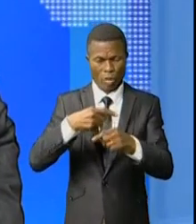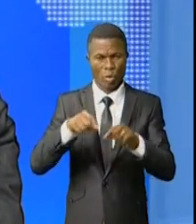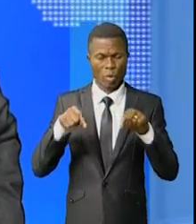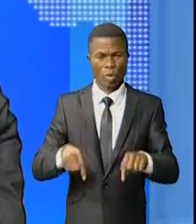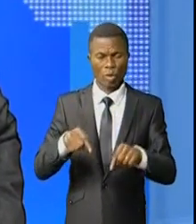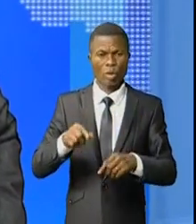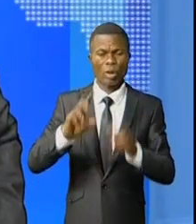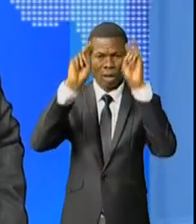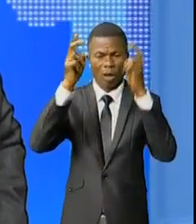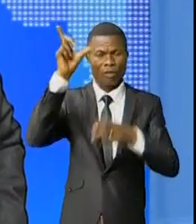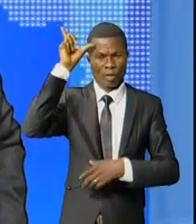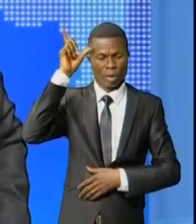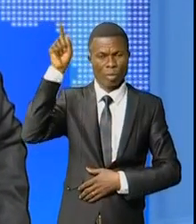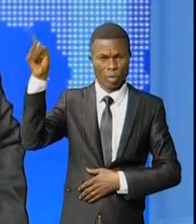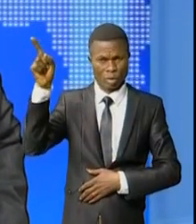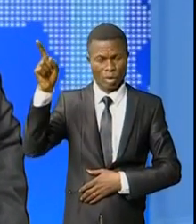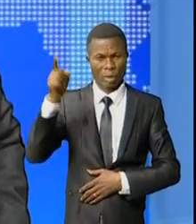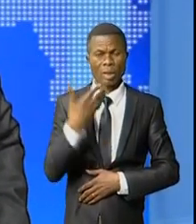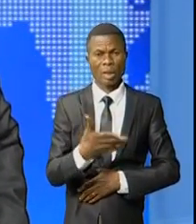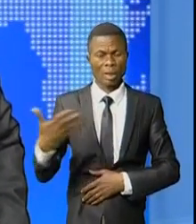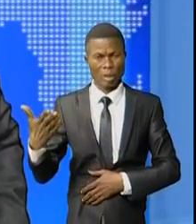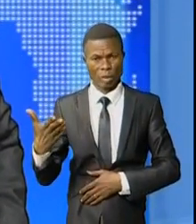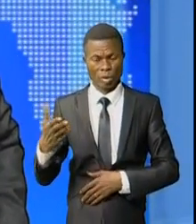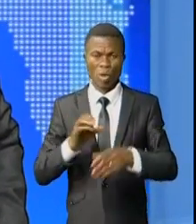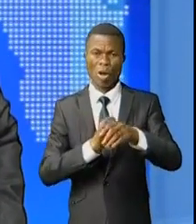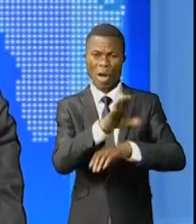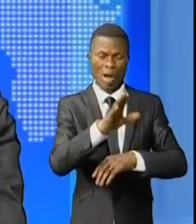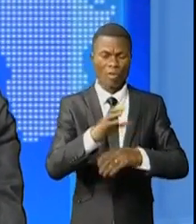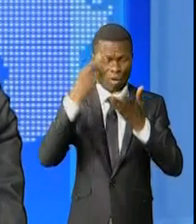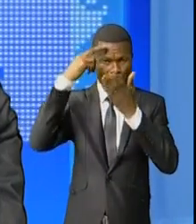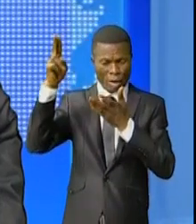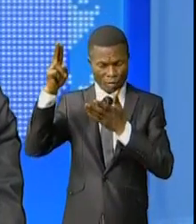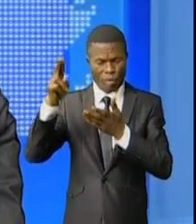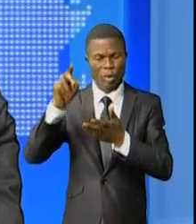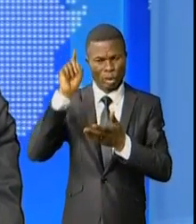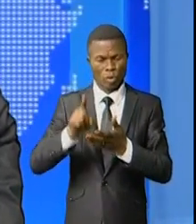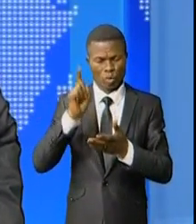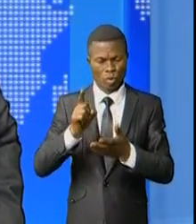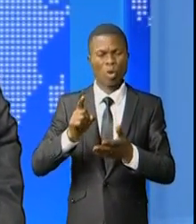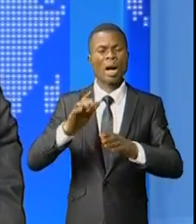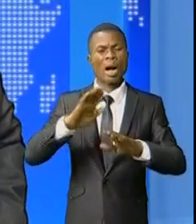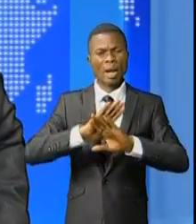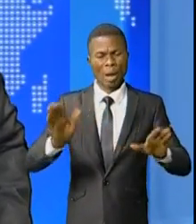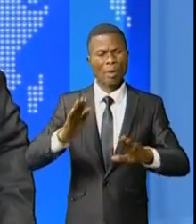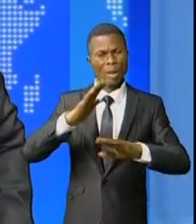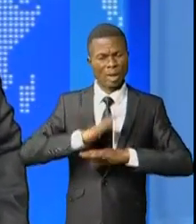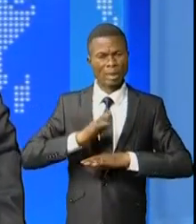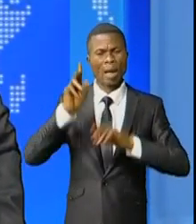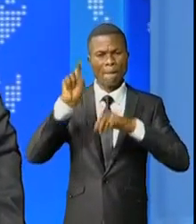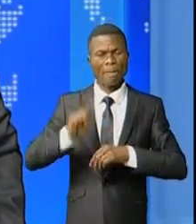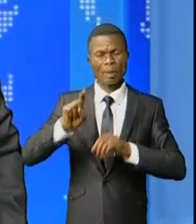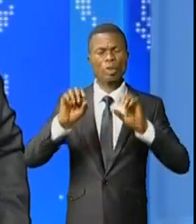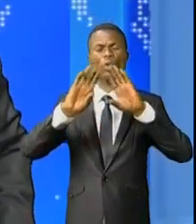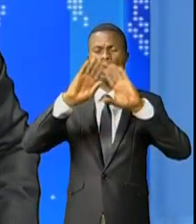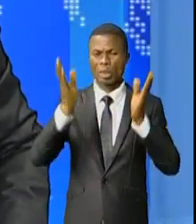aujourd'hui à Lubumbashi. Les produits déversés à l'université doivent être à même de répondre aux besoins de la